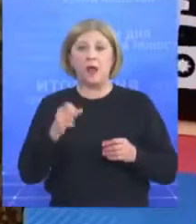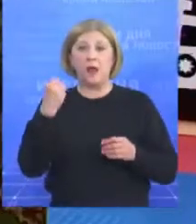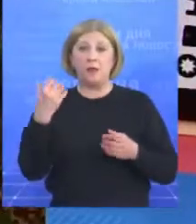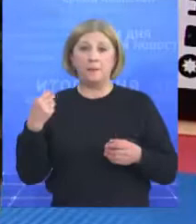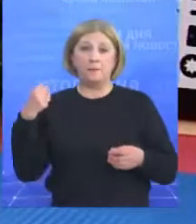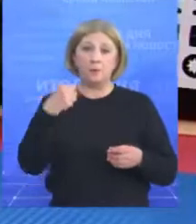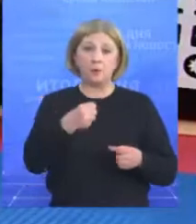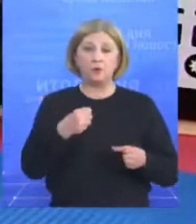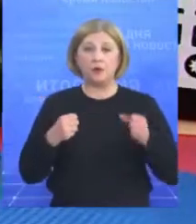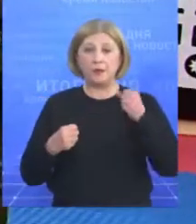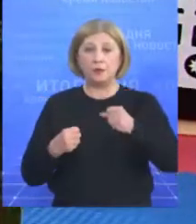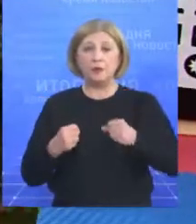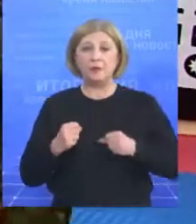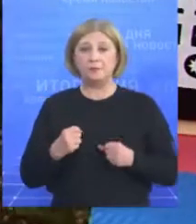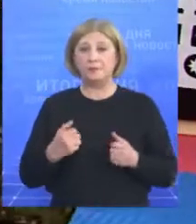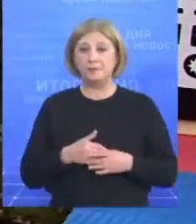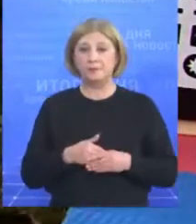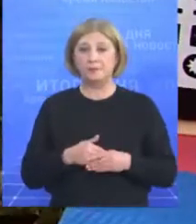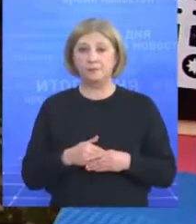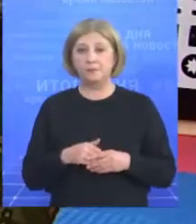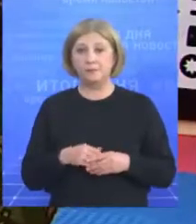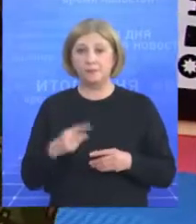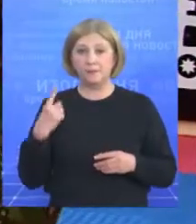сюда и правой рукой бьем сюда.